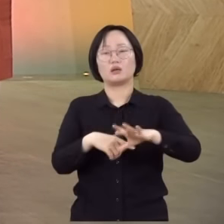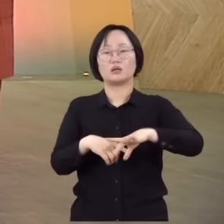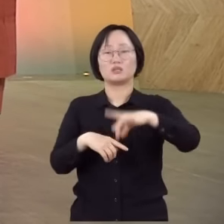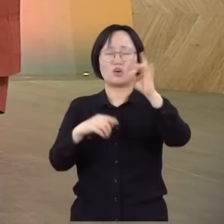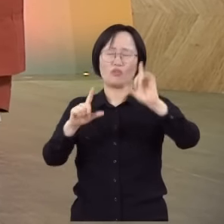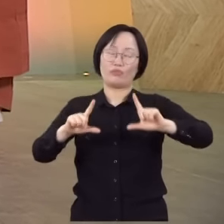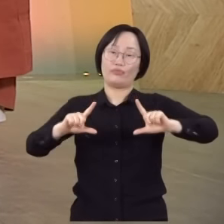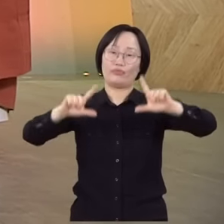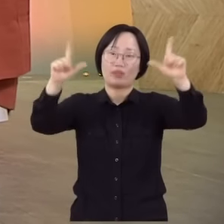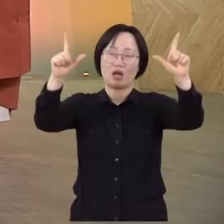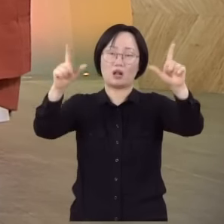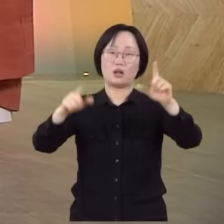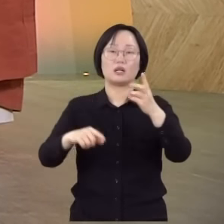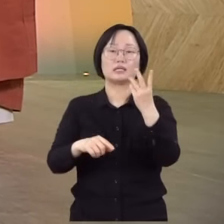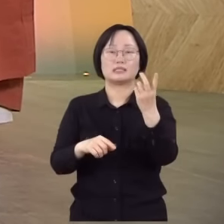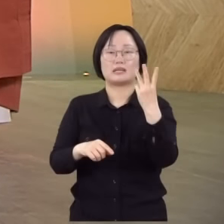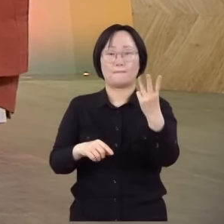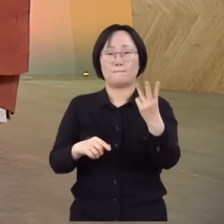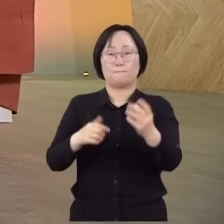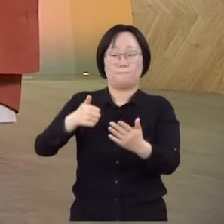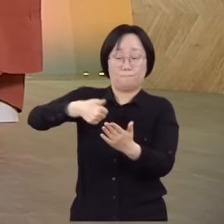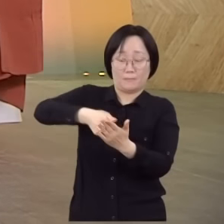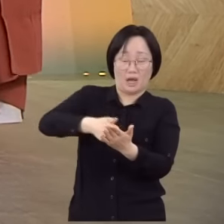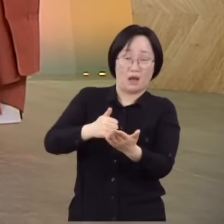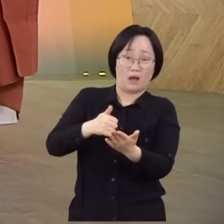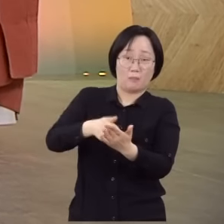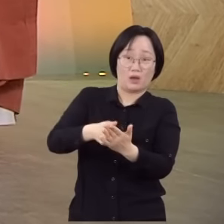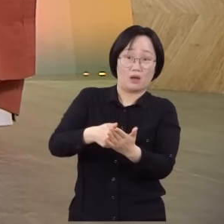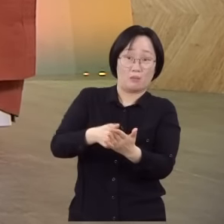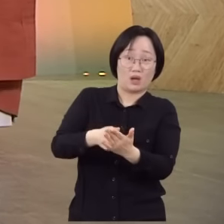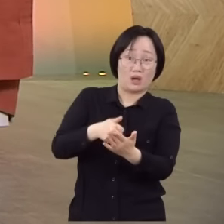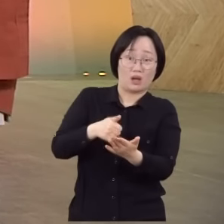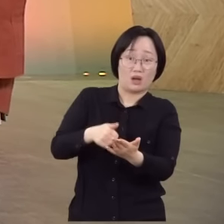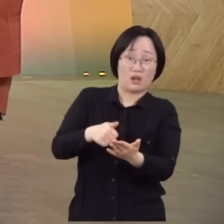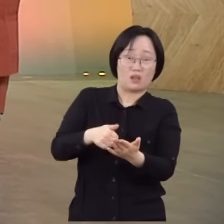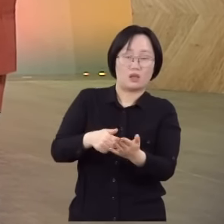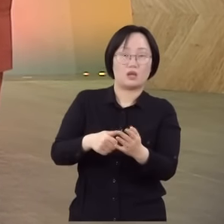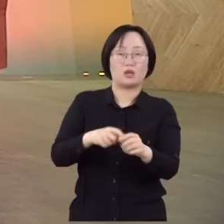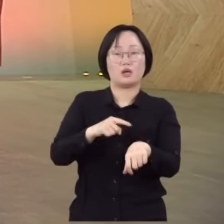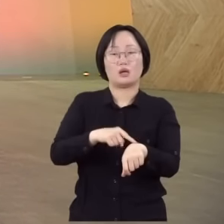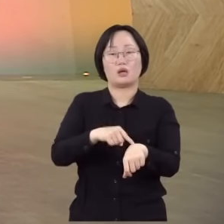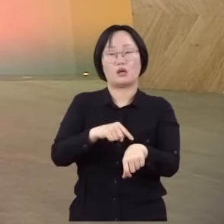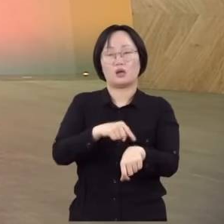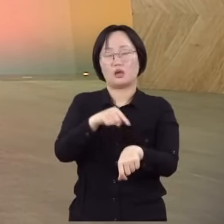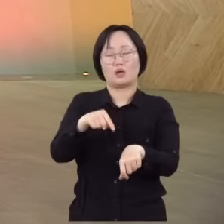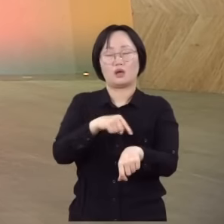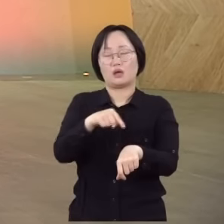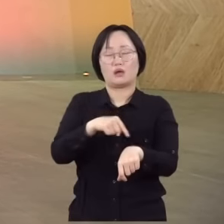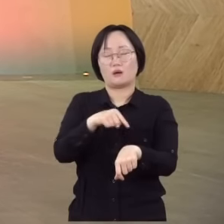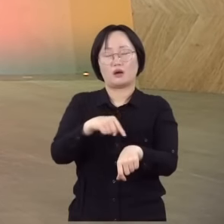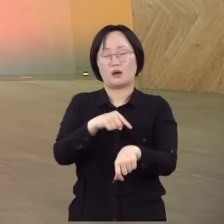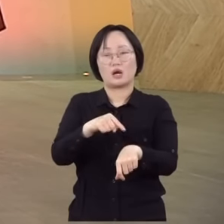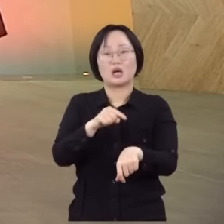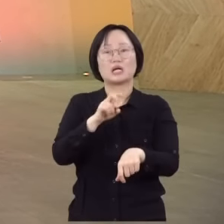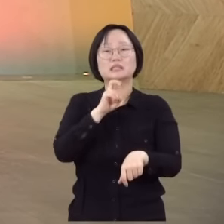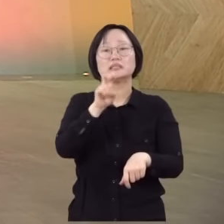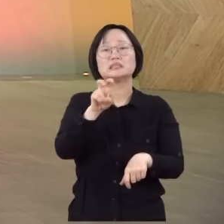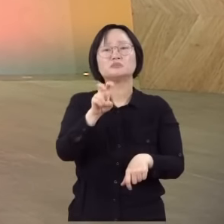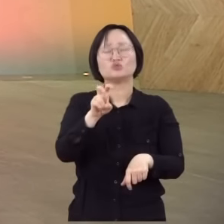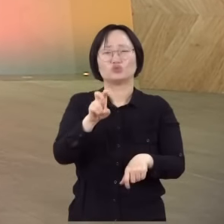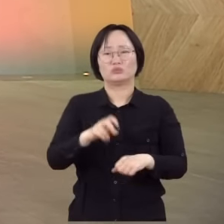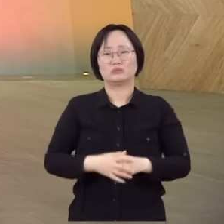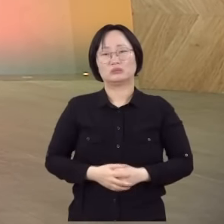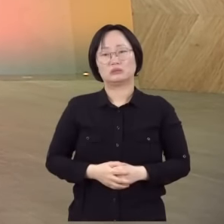첫날에 절 세 번을 하는데 20분이 걸렸대요 그까 겨우 겨우 한번